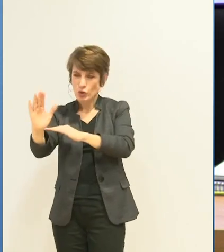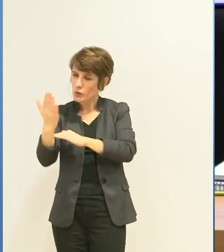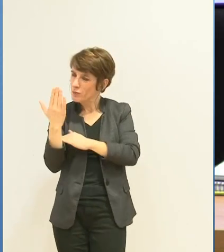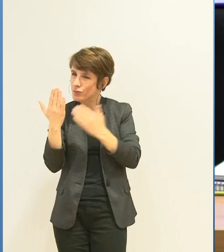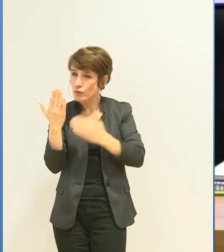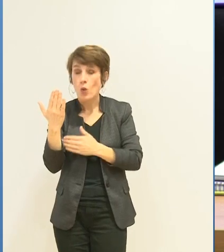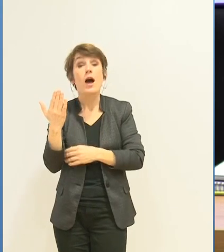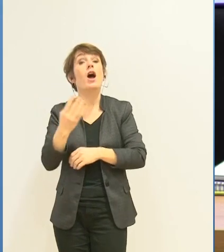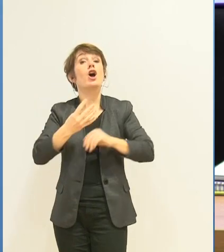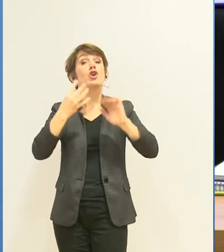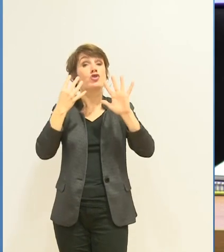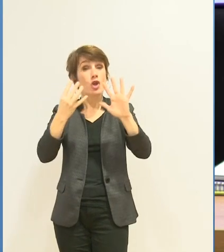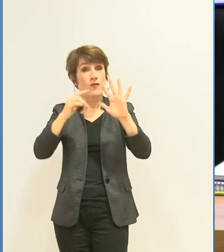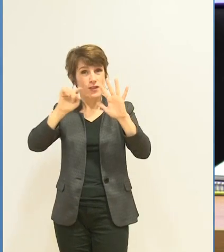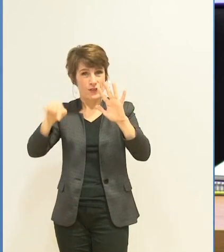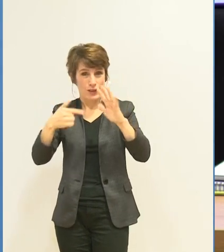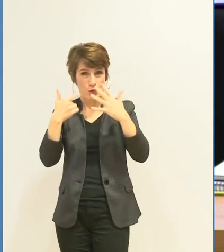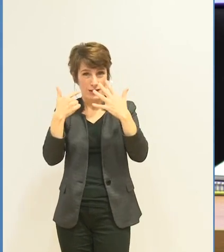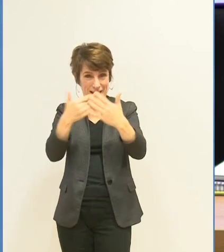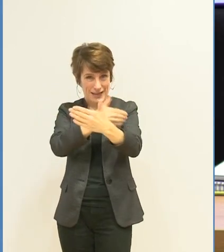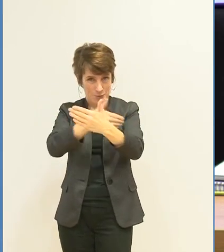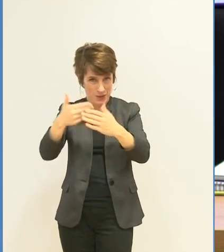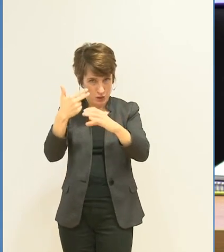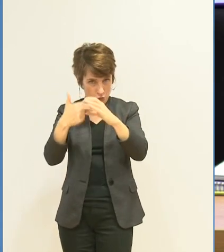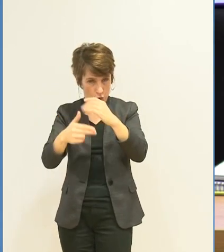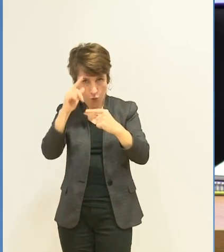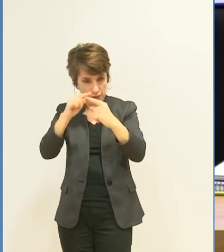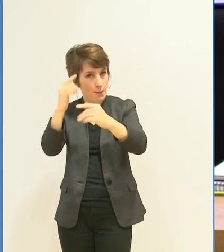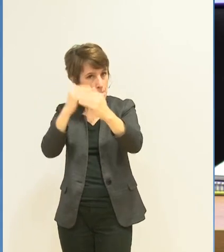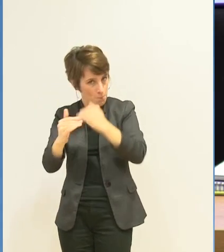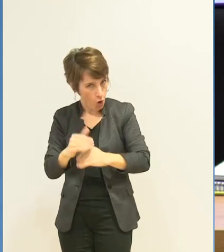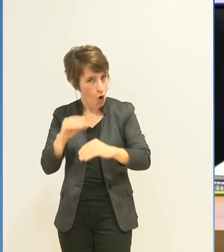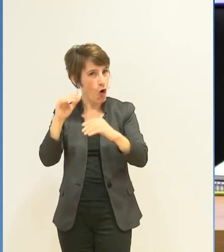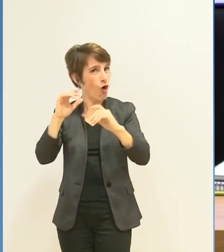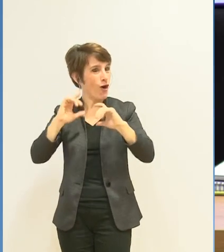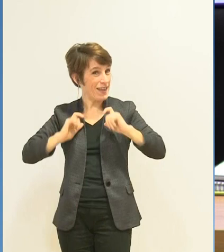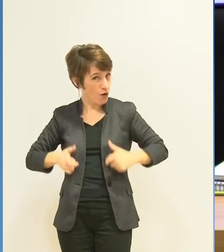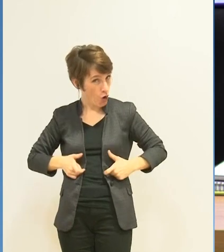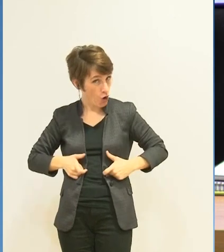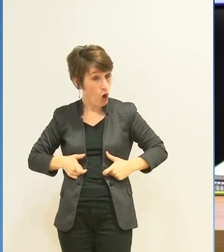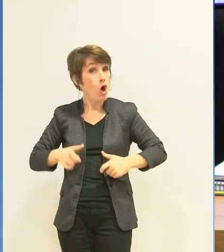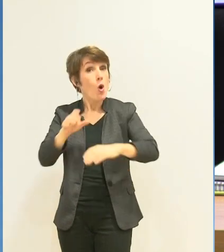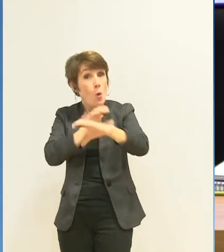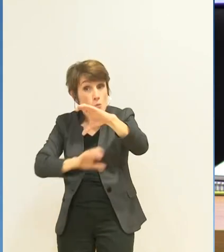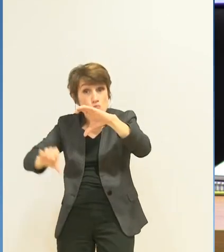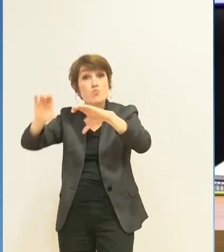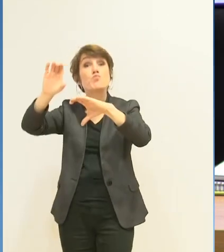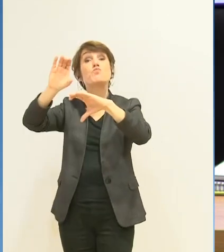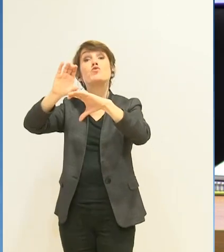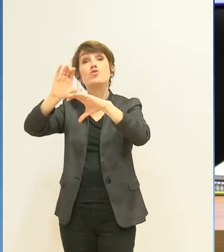9,7 millions au titre du plan école et non pas donc